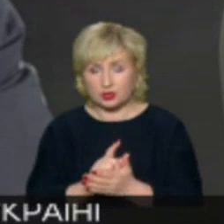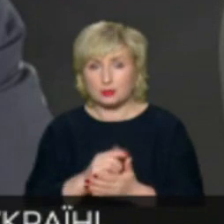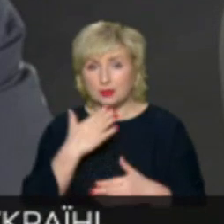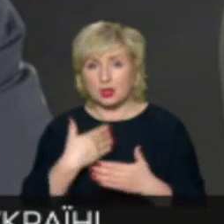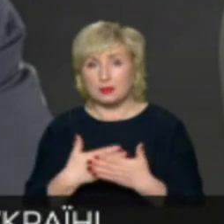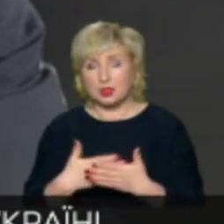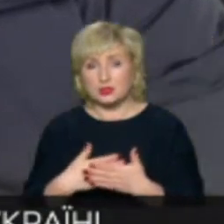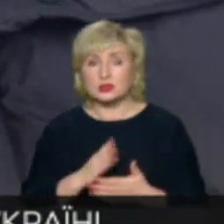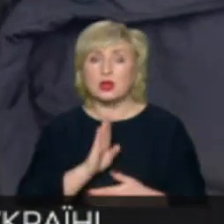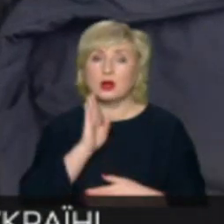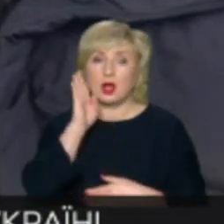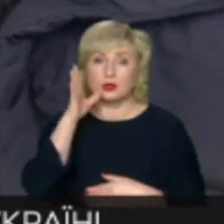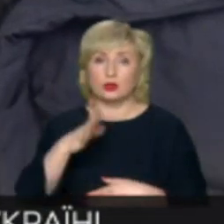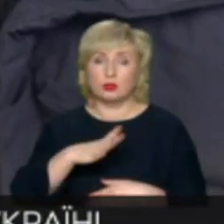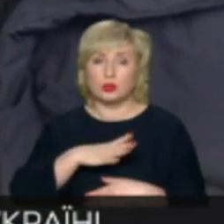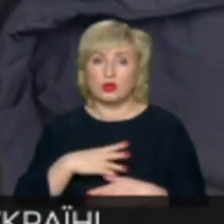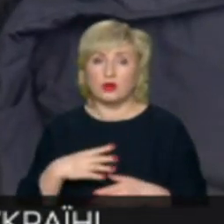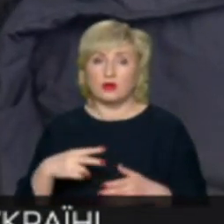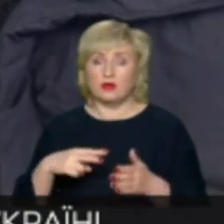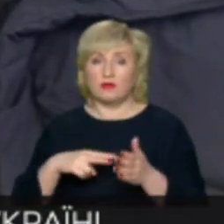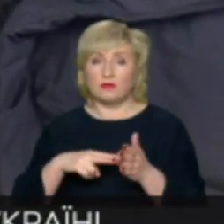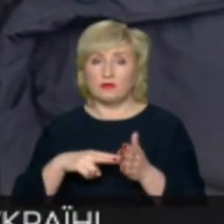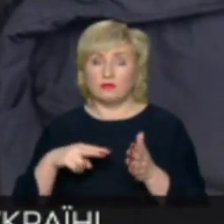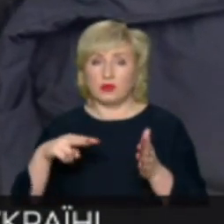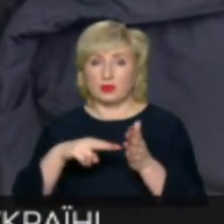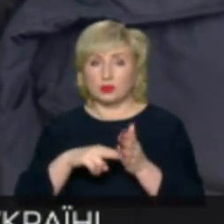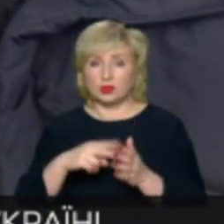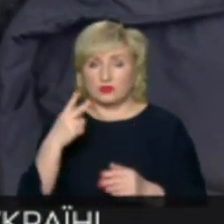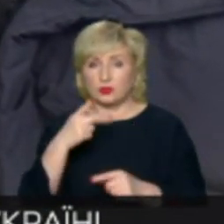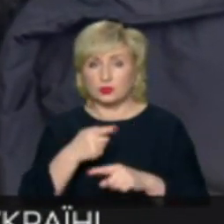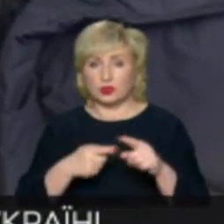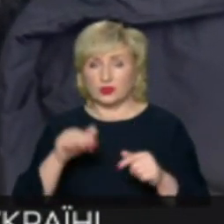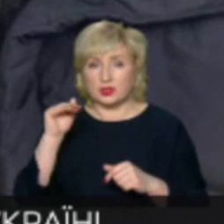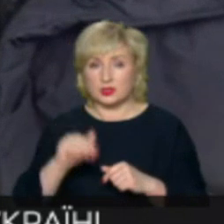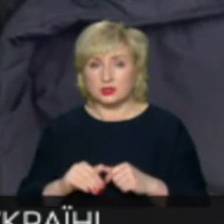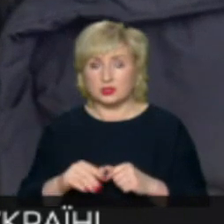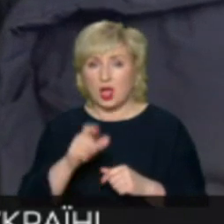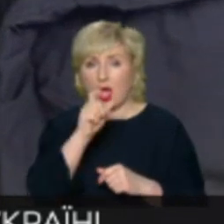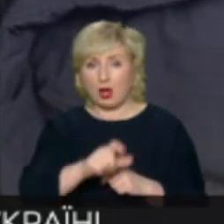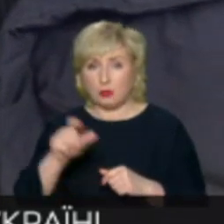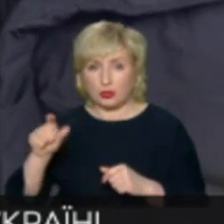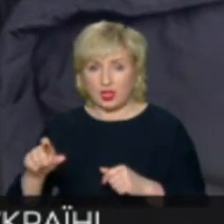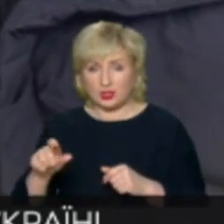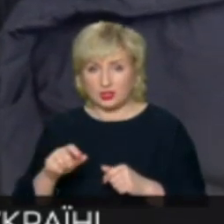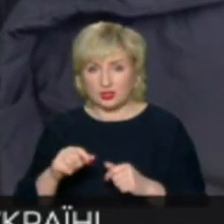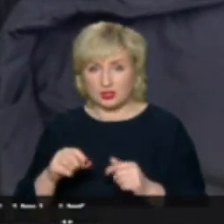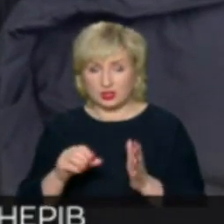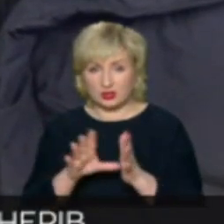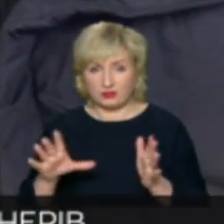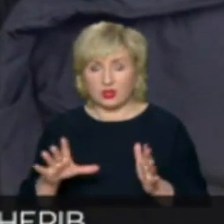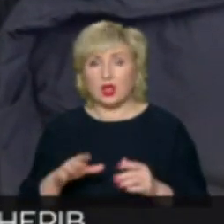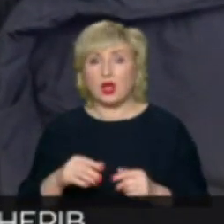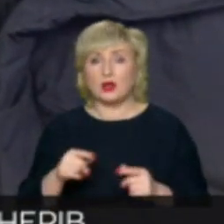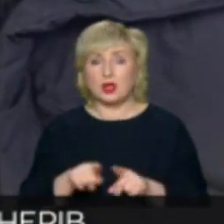приблизно зранку було вимкнуто порядка 2500 абонентів. Я